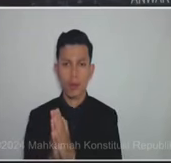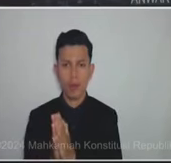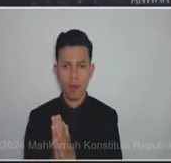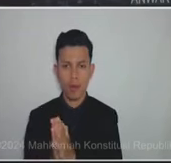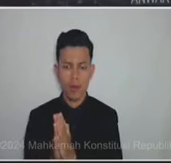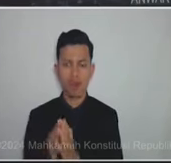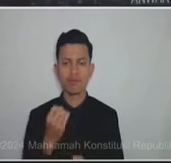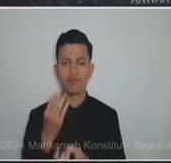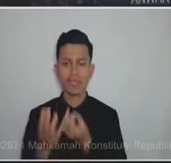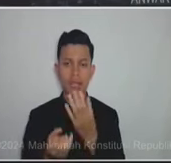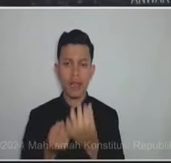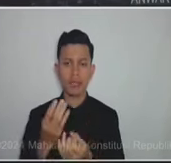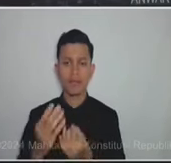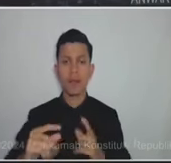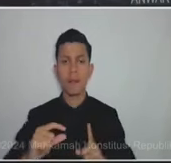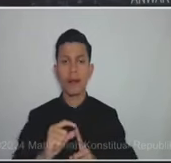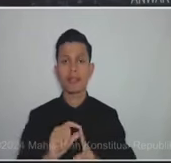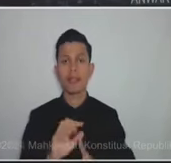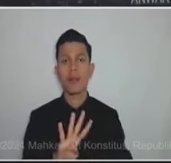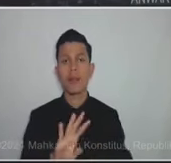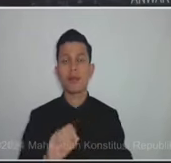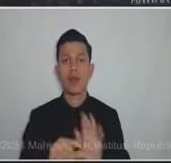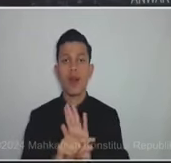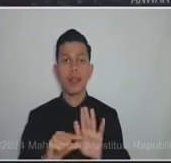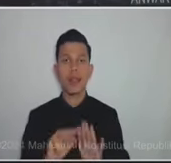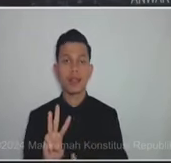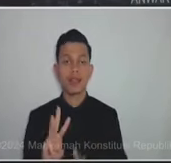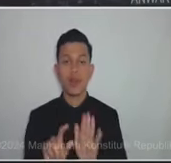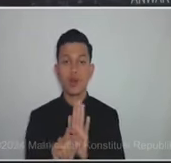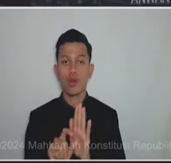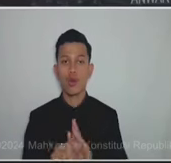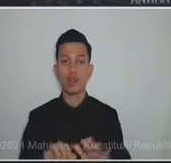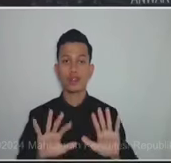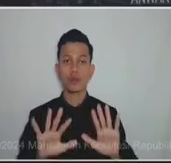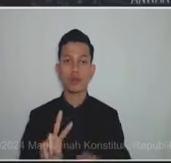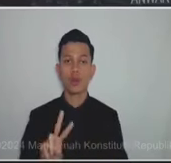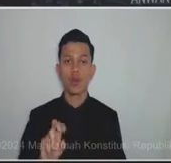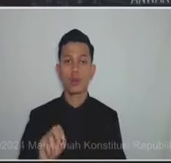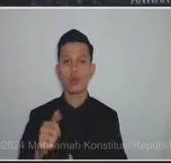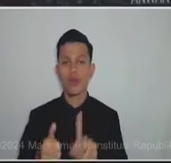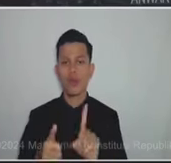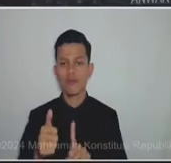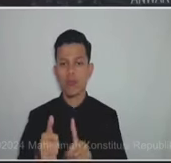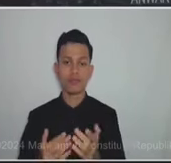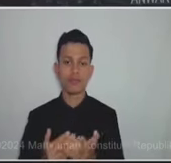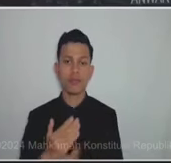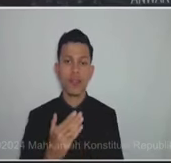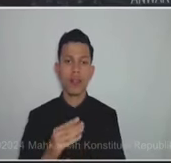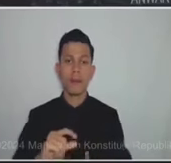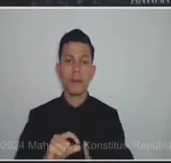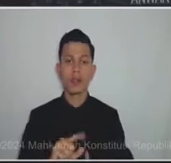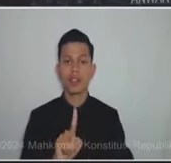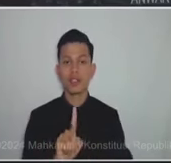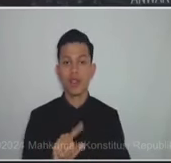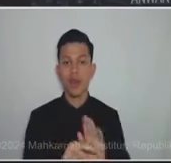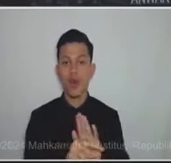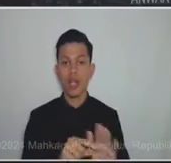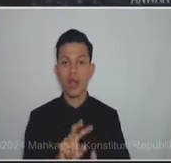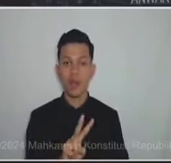40 ayat 3 undang-undang 10 2016 bertentangan dengan pasal 1 ayat 2 dan ayat